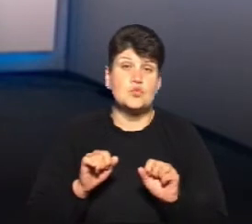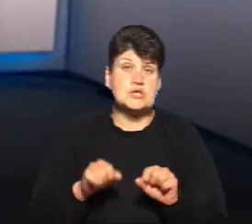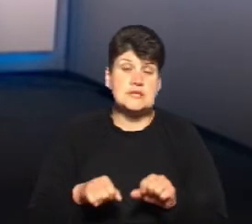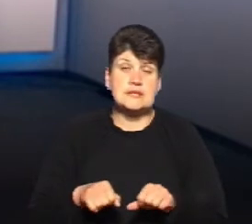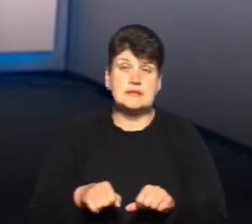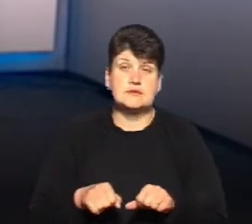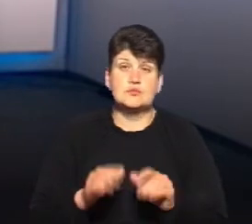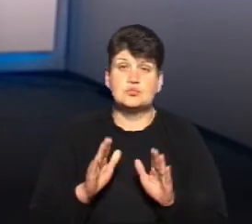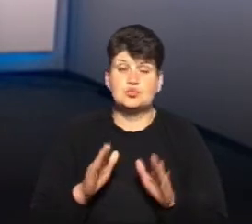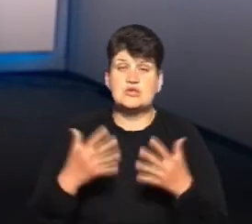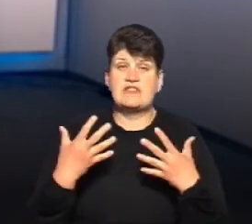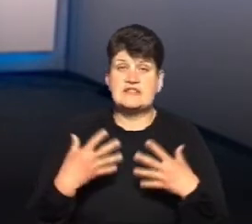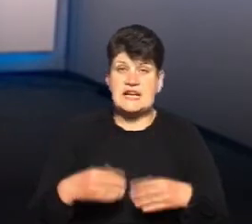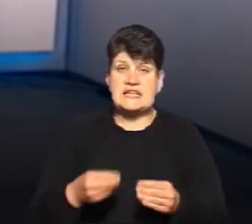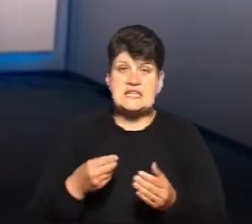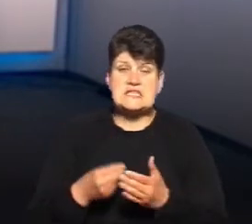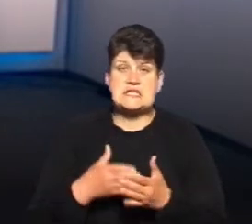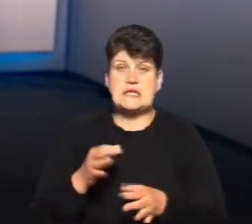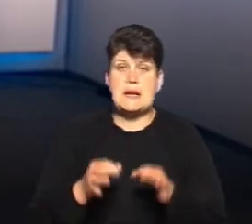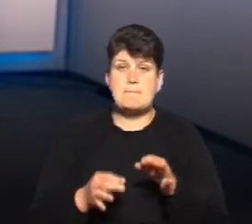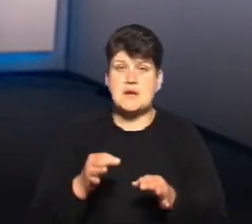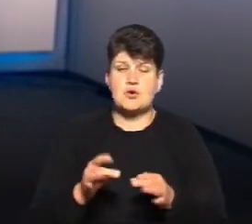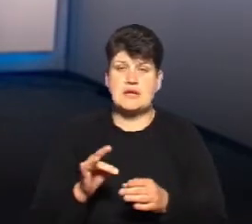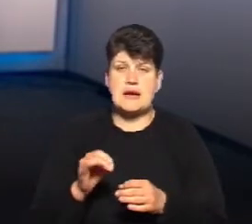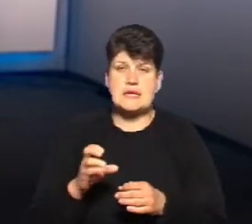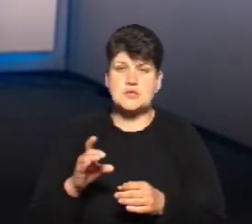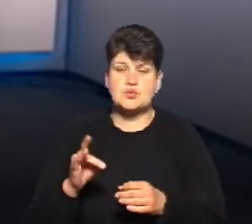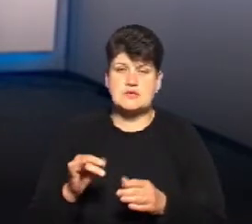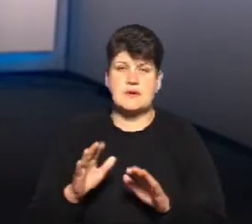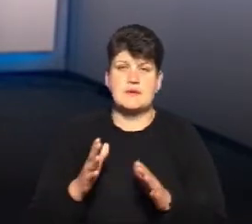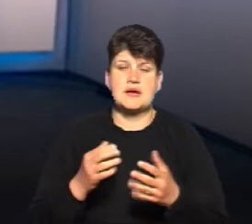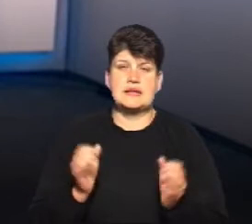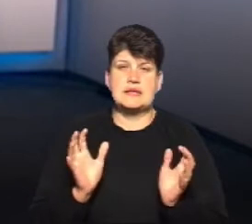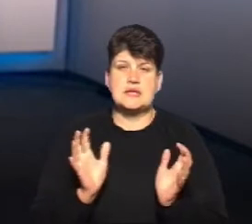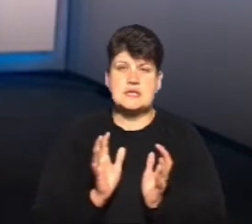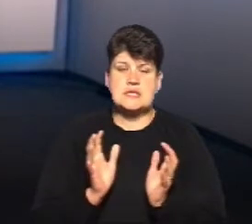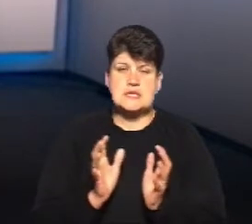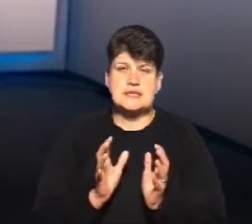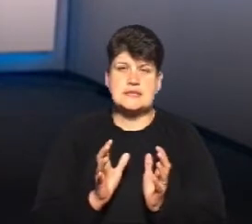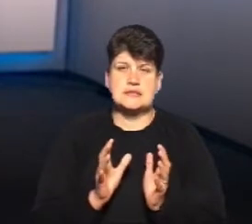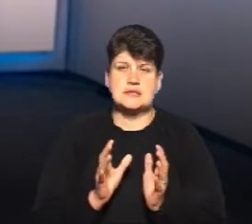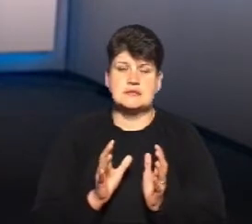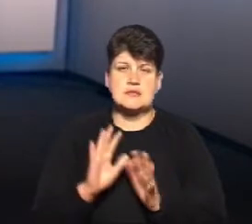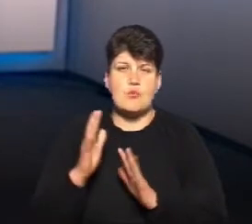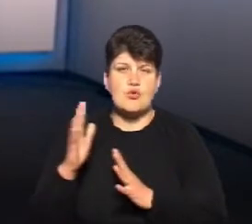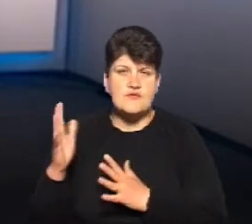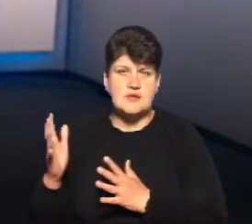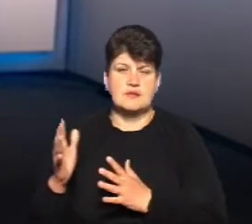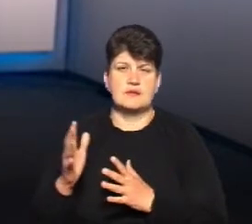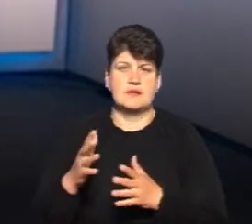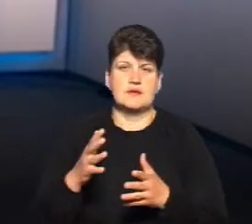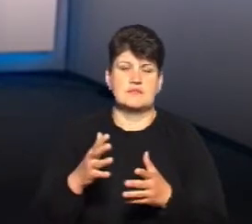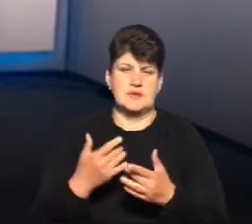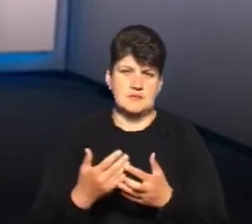втрата цінних природних ресурсів, ну, там, заповідників чи водно-болотних угідь, можливо це чи ні? Ви зараз